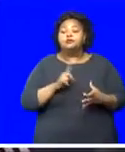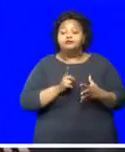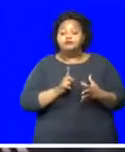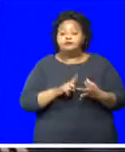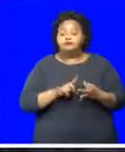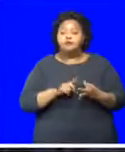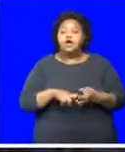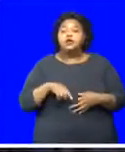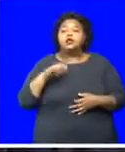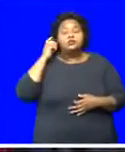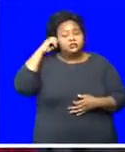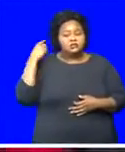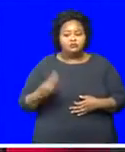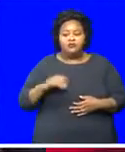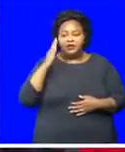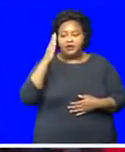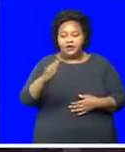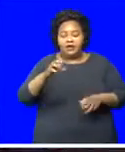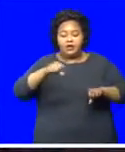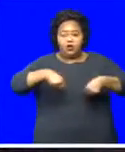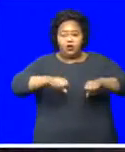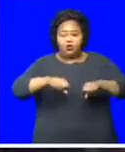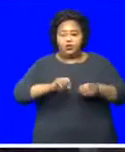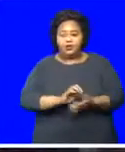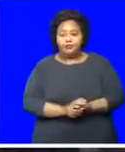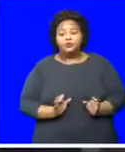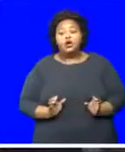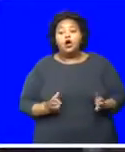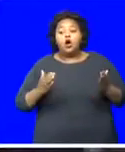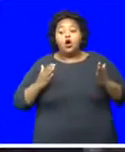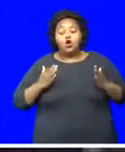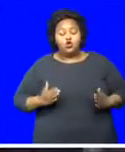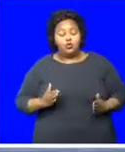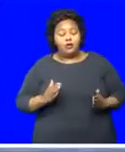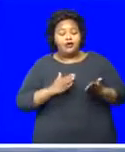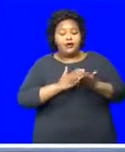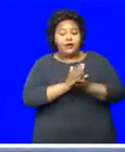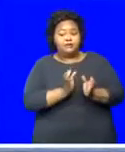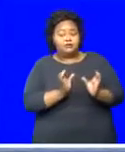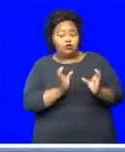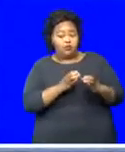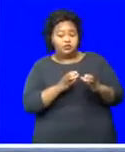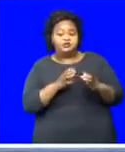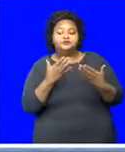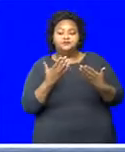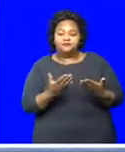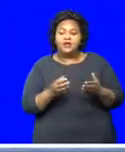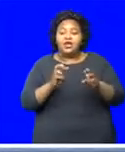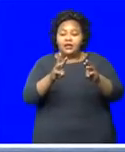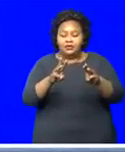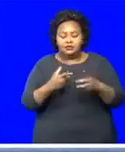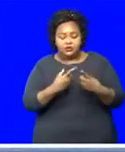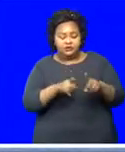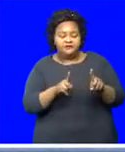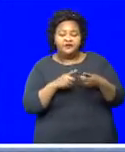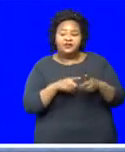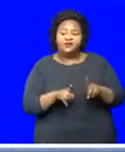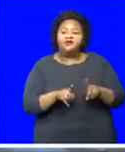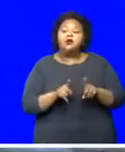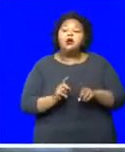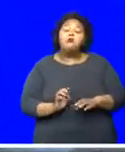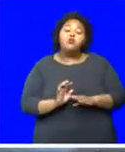libukele malungelo eluntfu iHuman Rights Commission and Public Administration livakashele letindzawo lakuchubeka khona